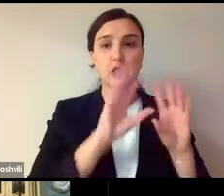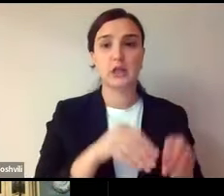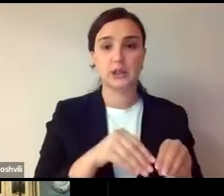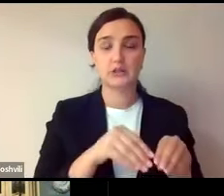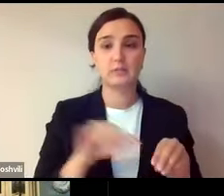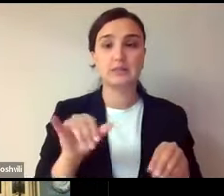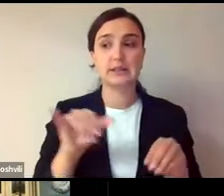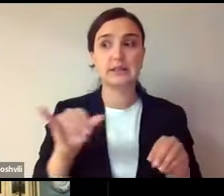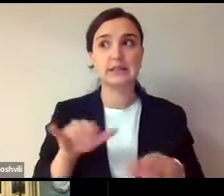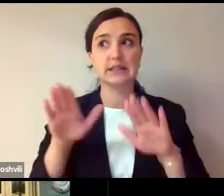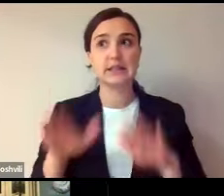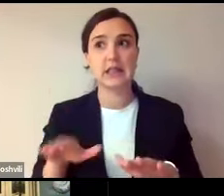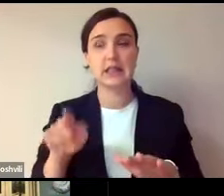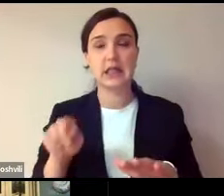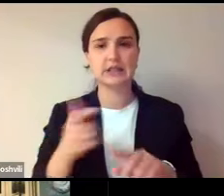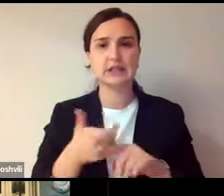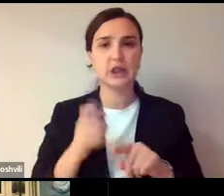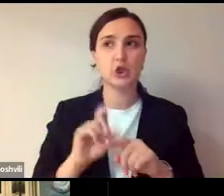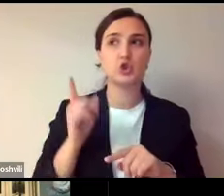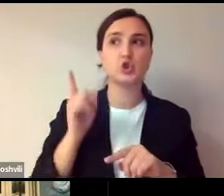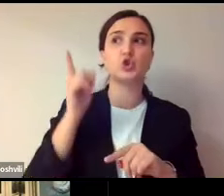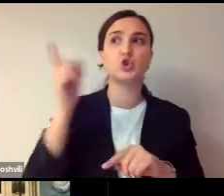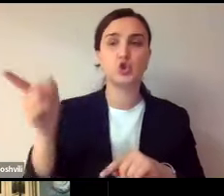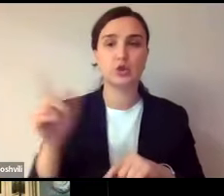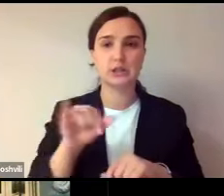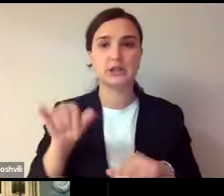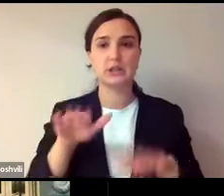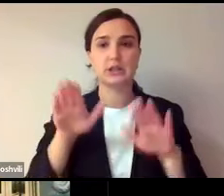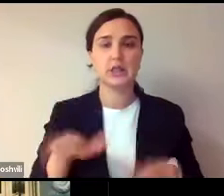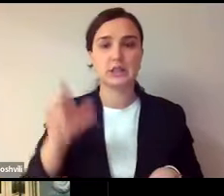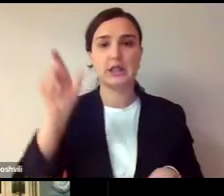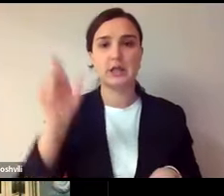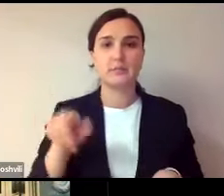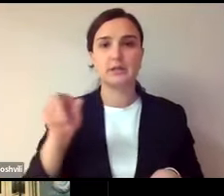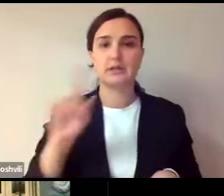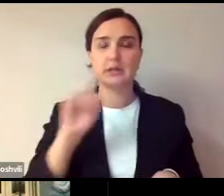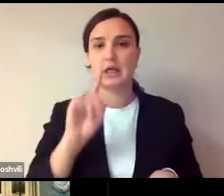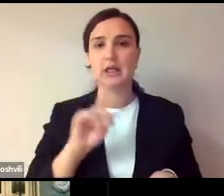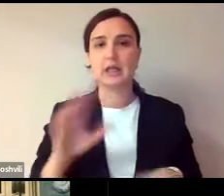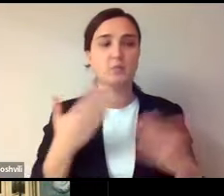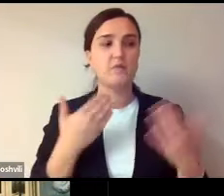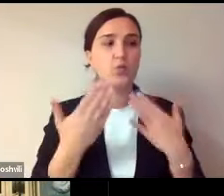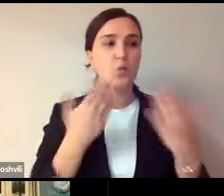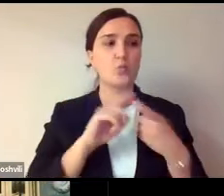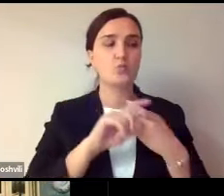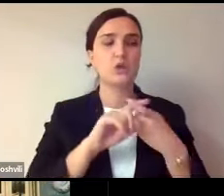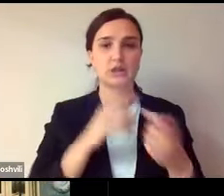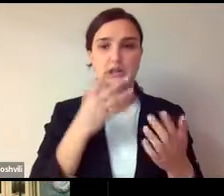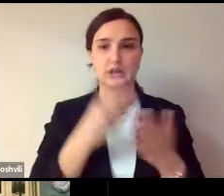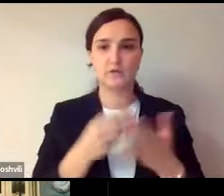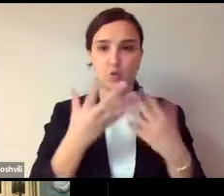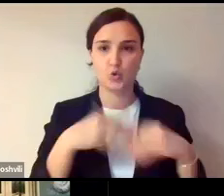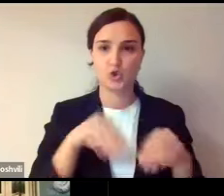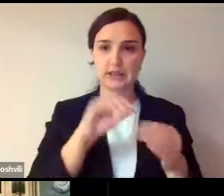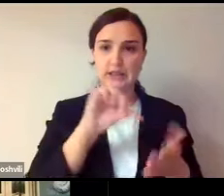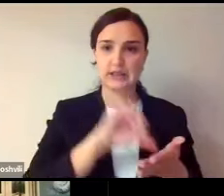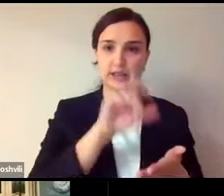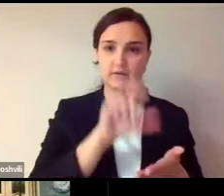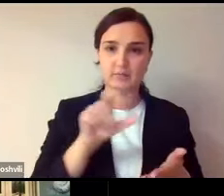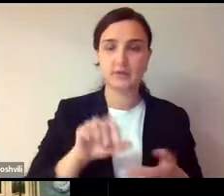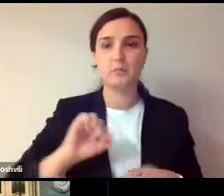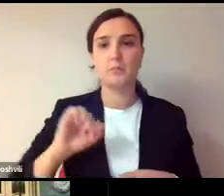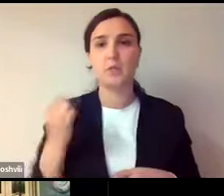სადღაც ძალიან შორს, სადაც ამ ადამიანს არ ექნება კომუნიკაცია თავის ოჯახის წევრებთან,